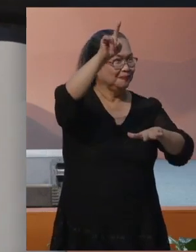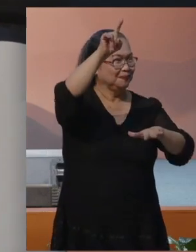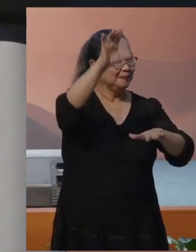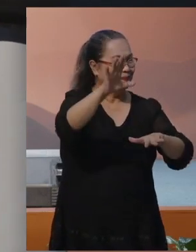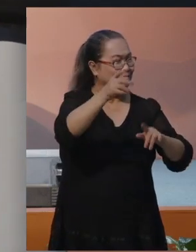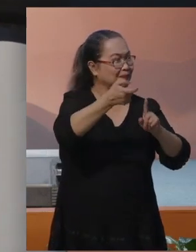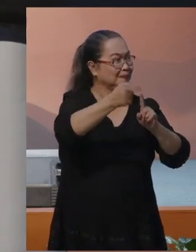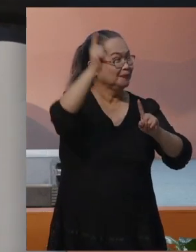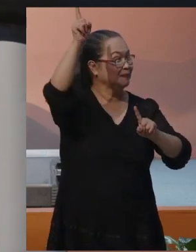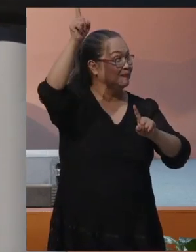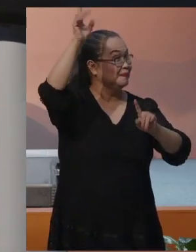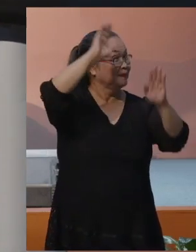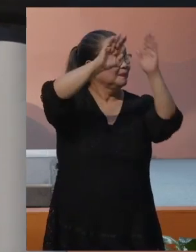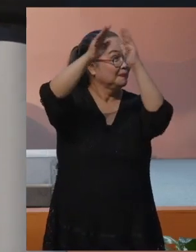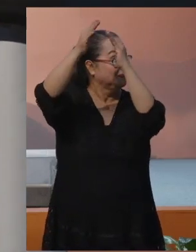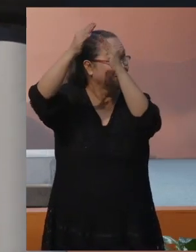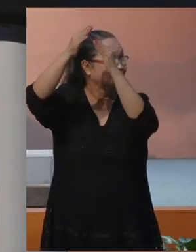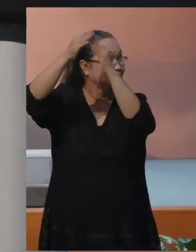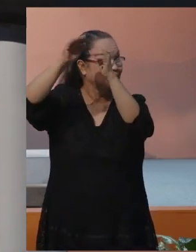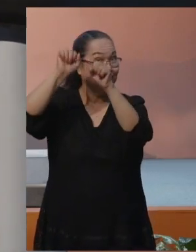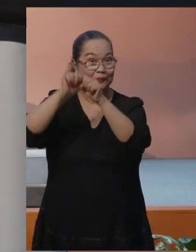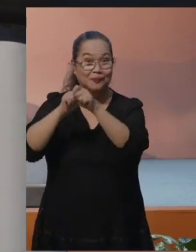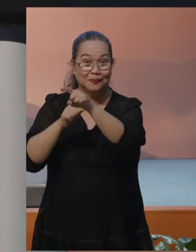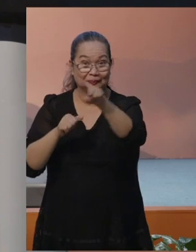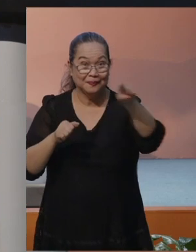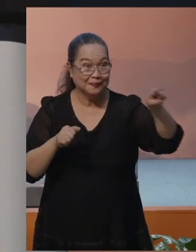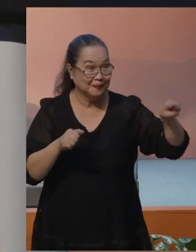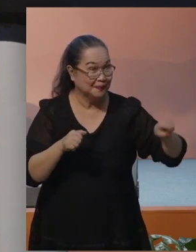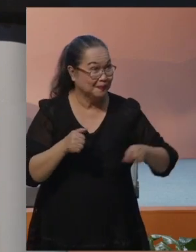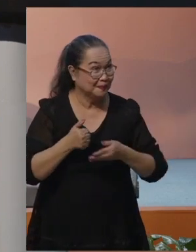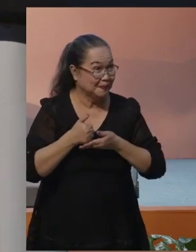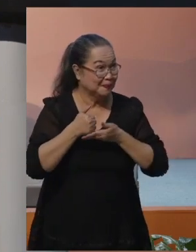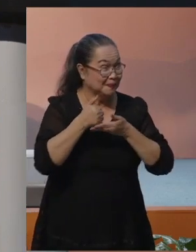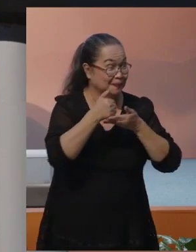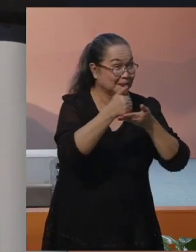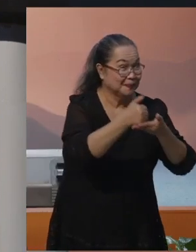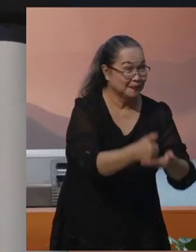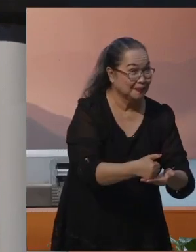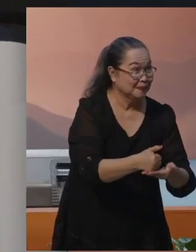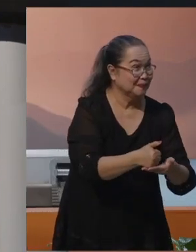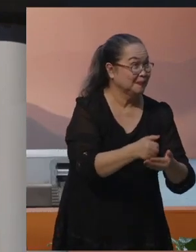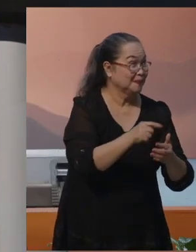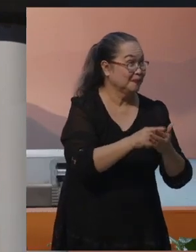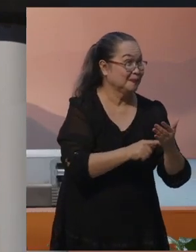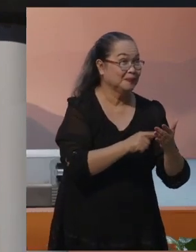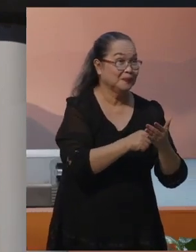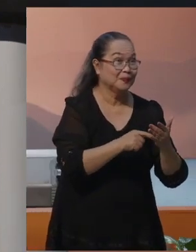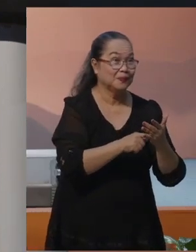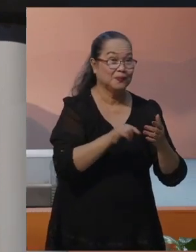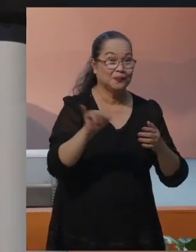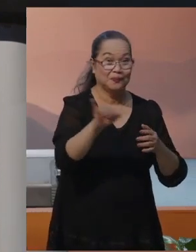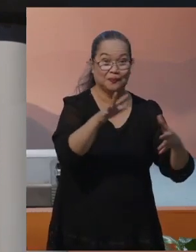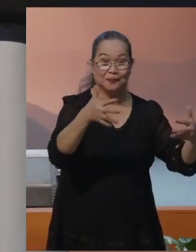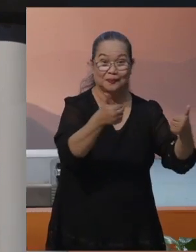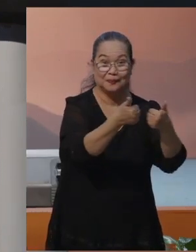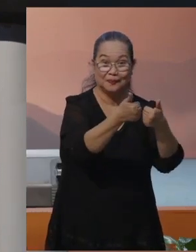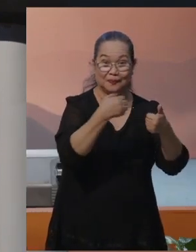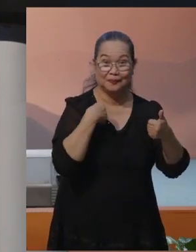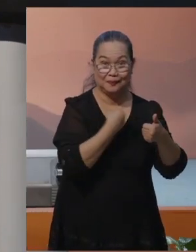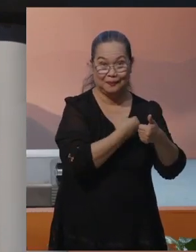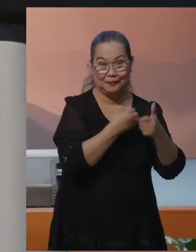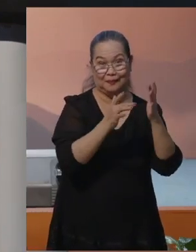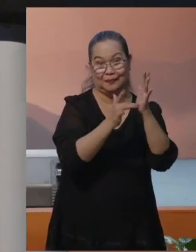mula sa langit upang matulungan tayo sa ating pakikibaka sa mga humahamon sa ating buhay kay